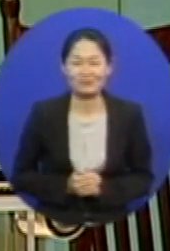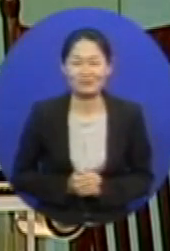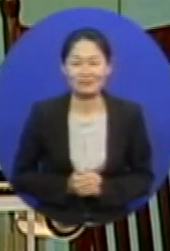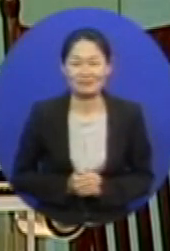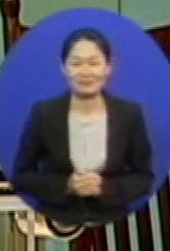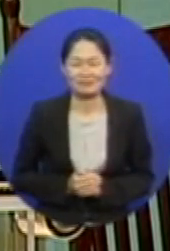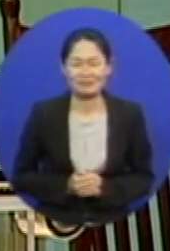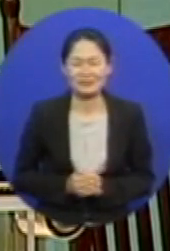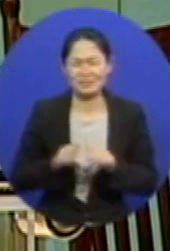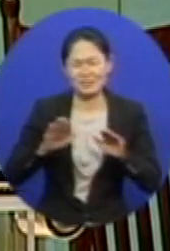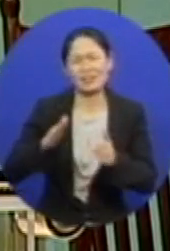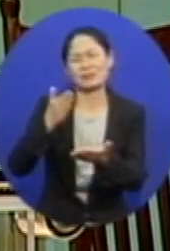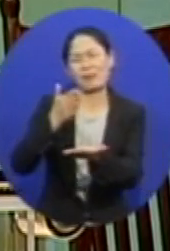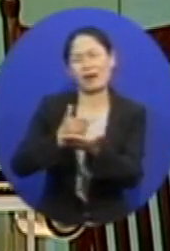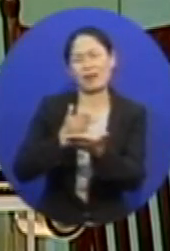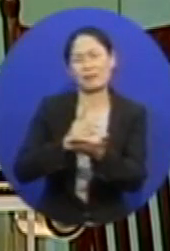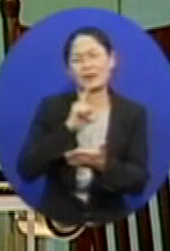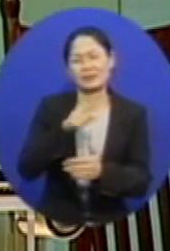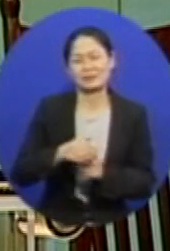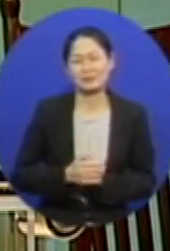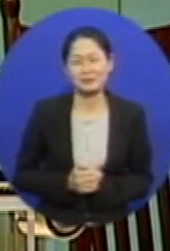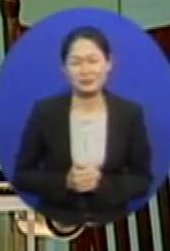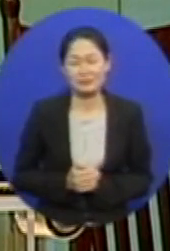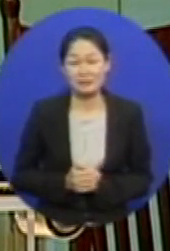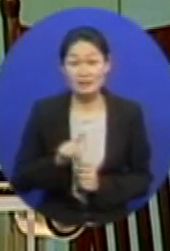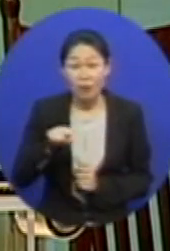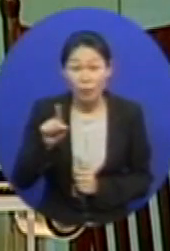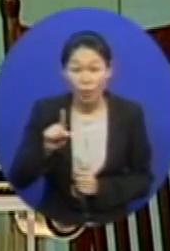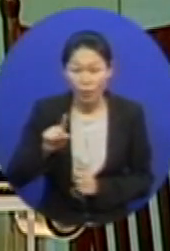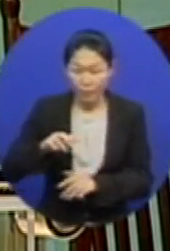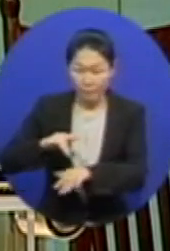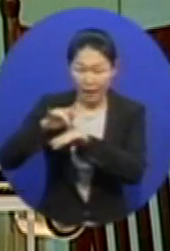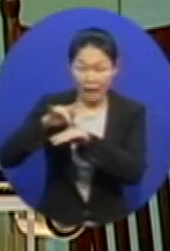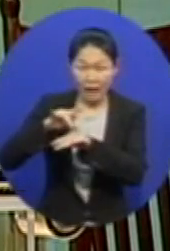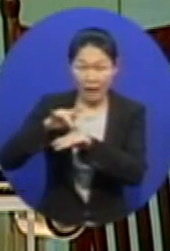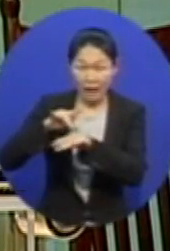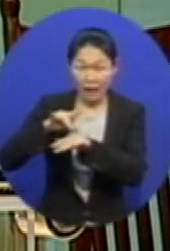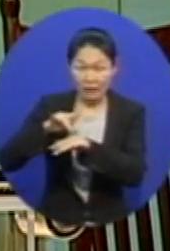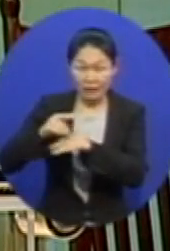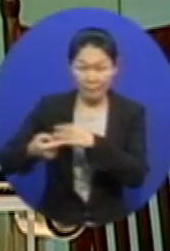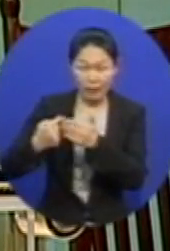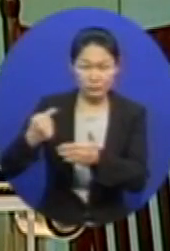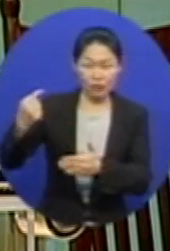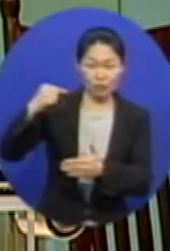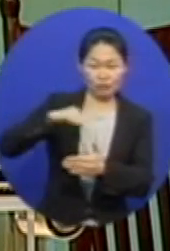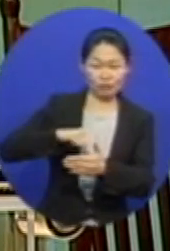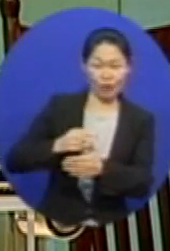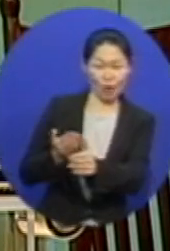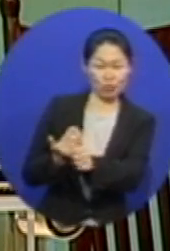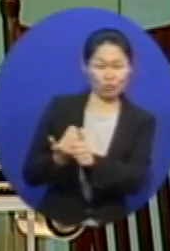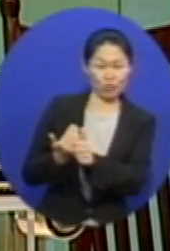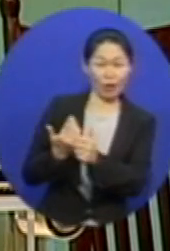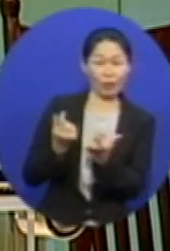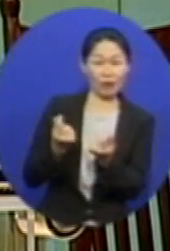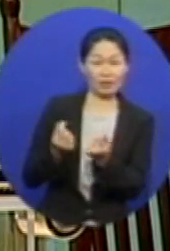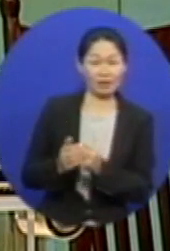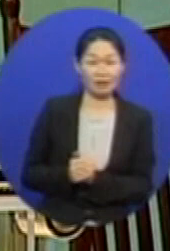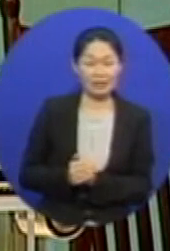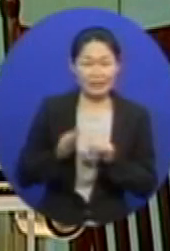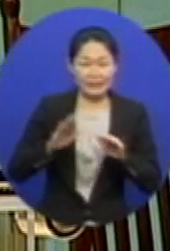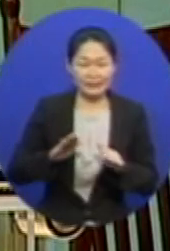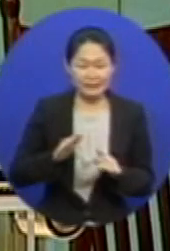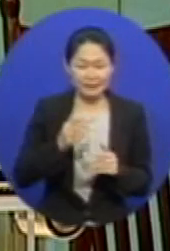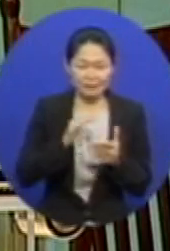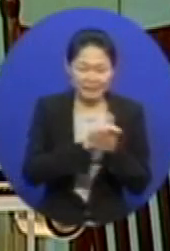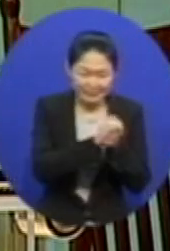그 거의 자지 말 큰 마귀를 마음에 불러들이는 리 과 같으니까 이제는 친절하게 하고